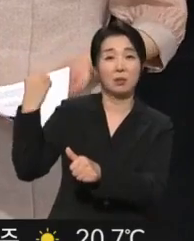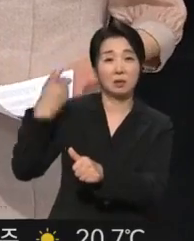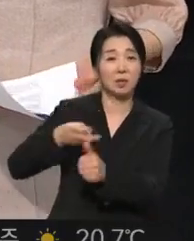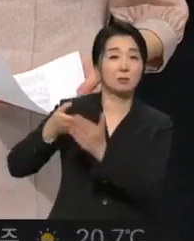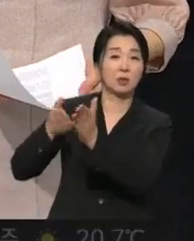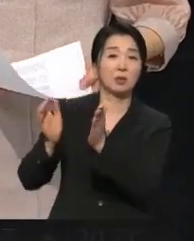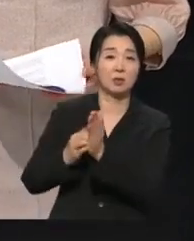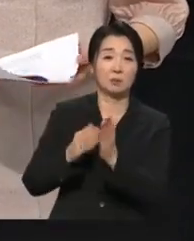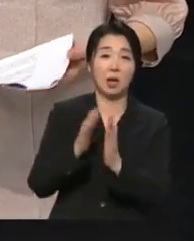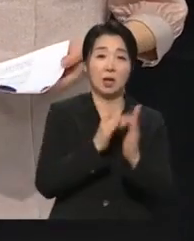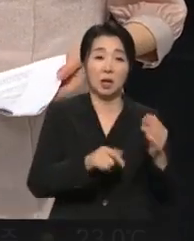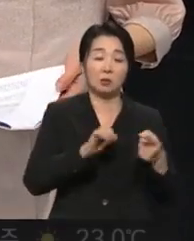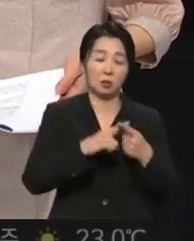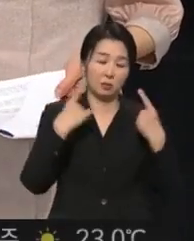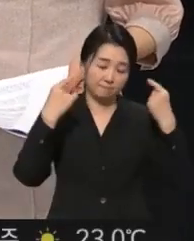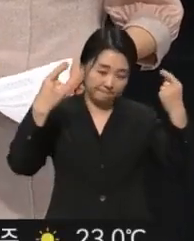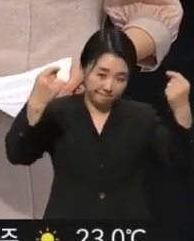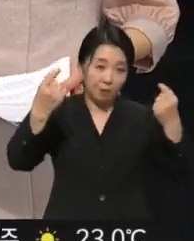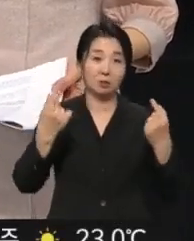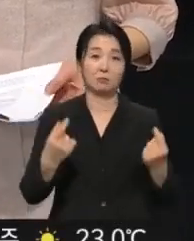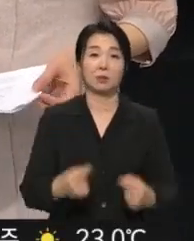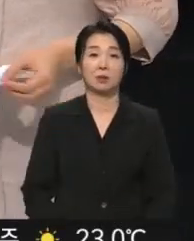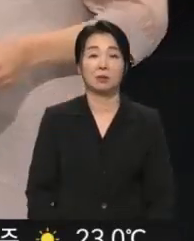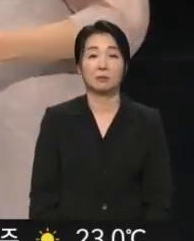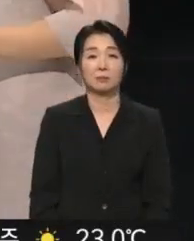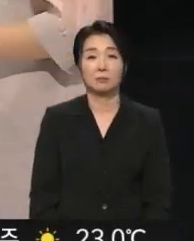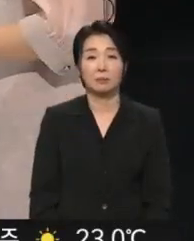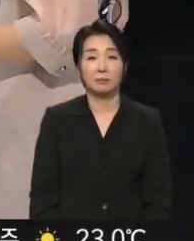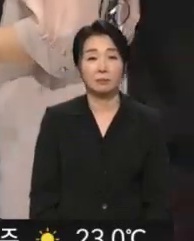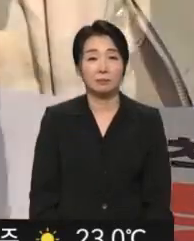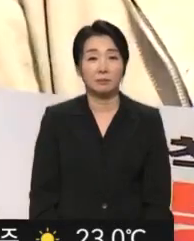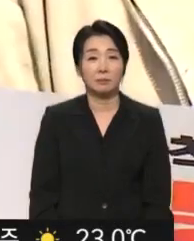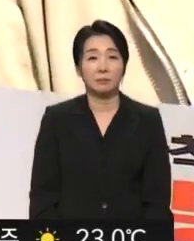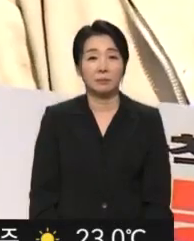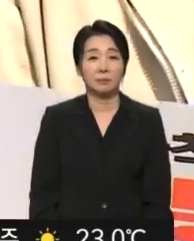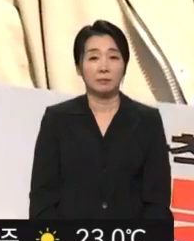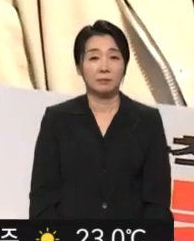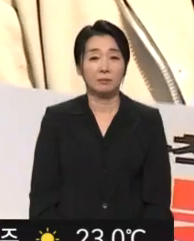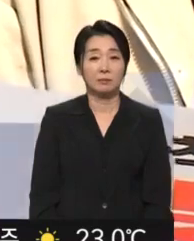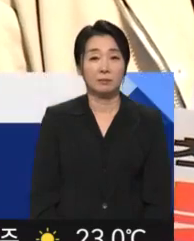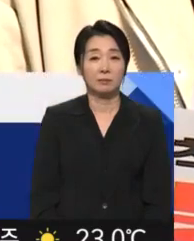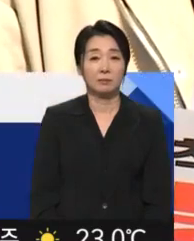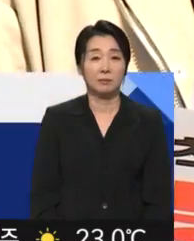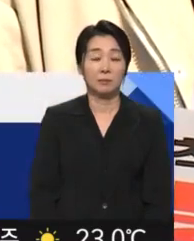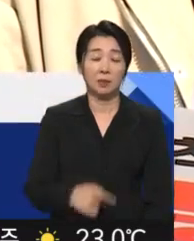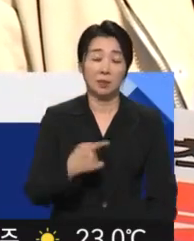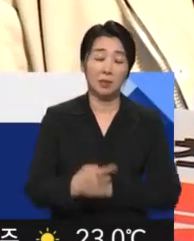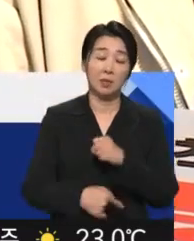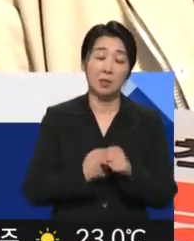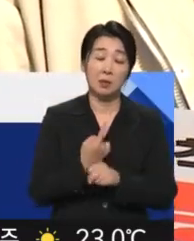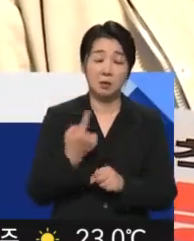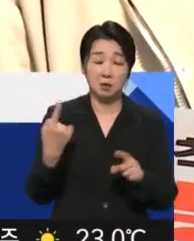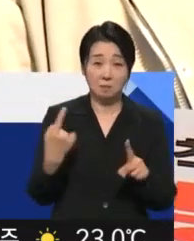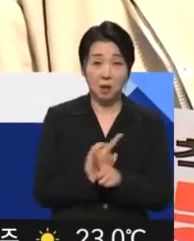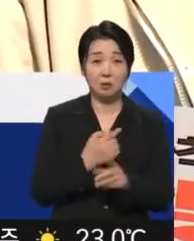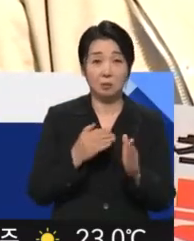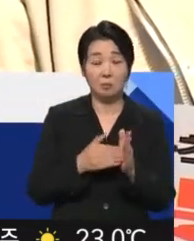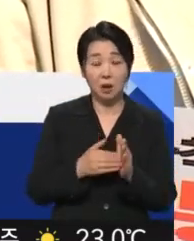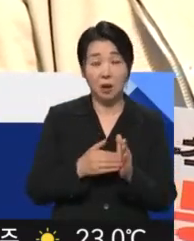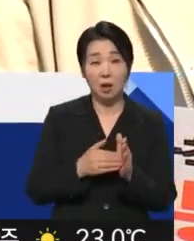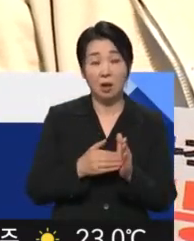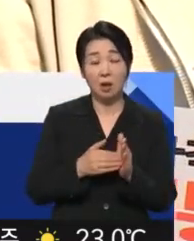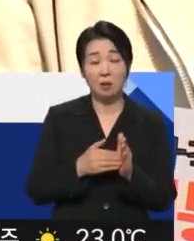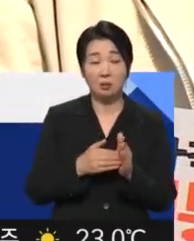이는 유가족들의 일관된 요구이기도 한데요. 해가 바뀌고 세 번째 계절이